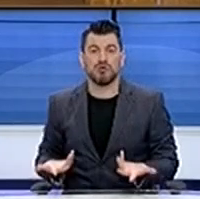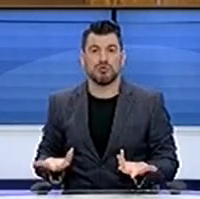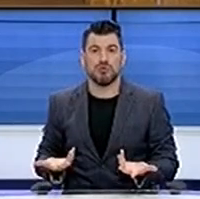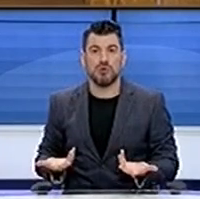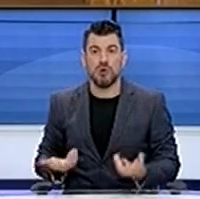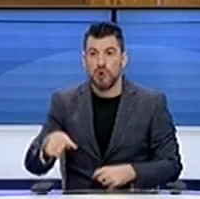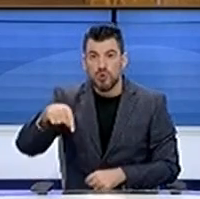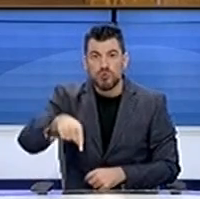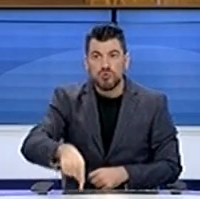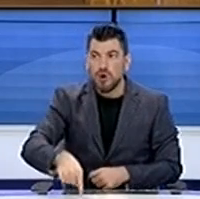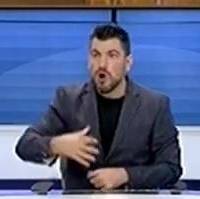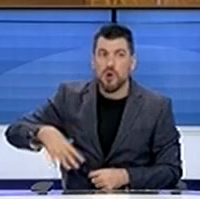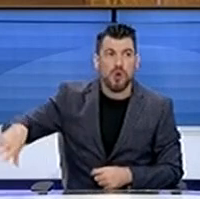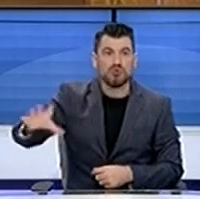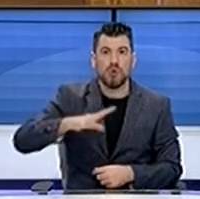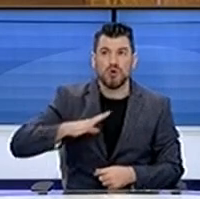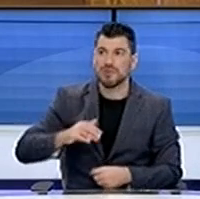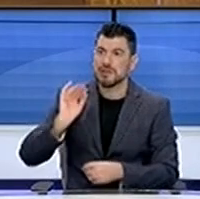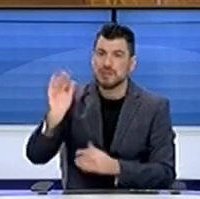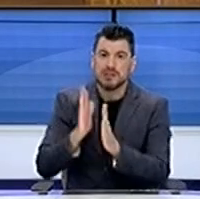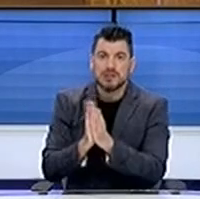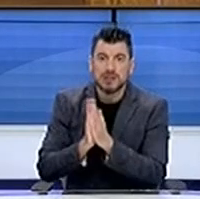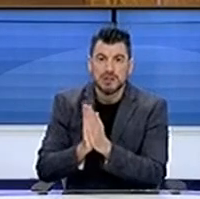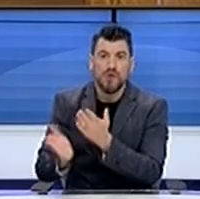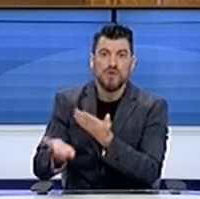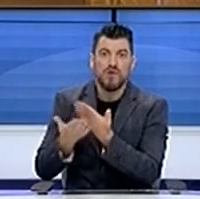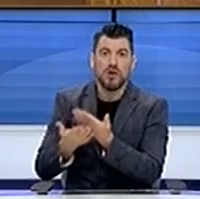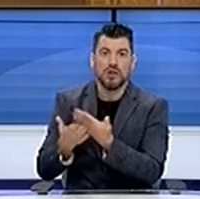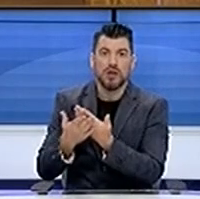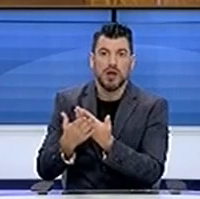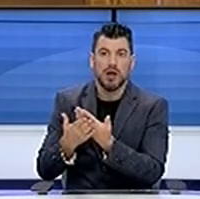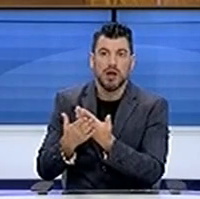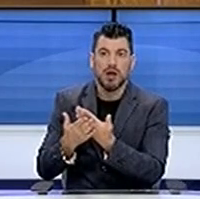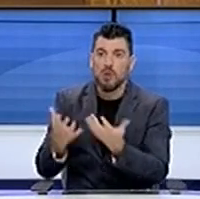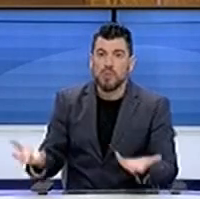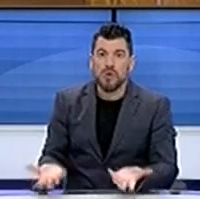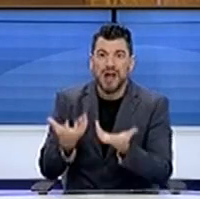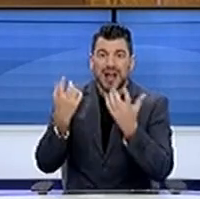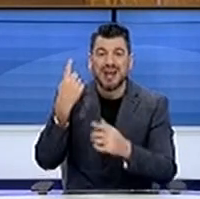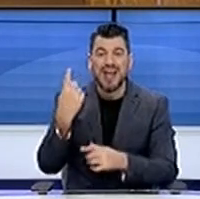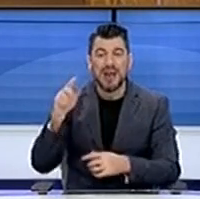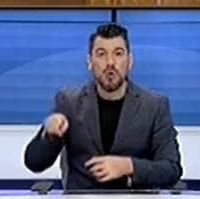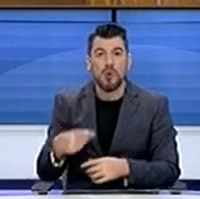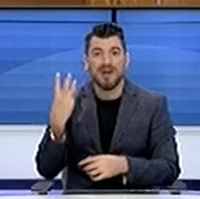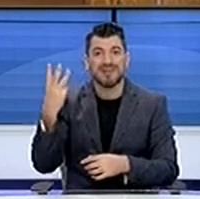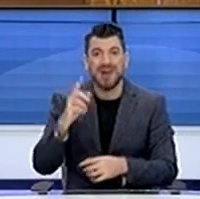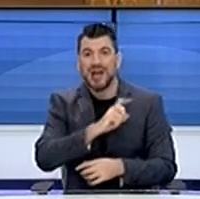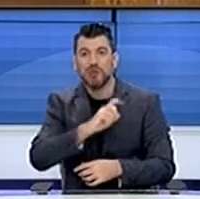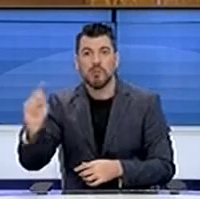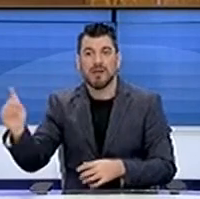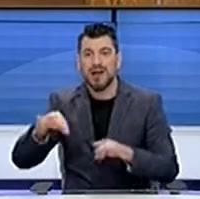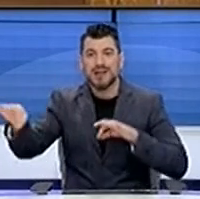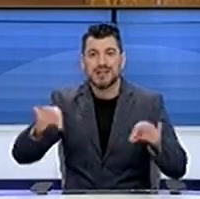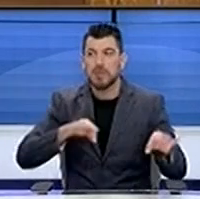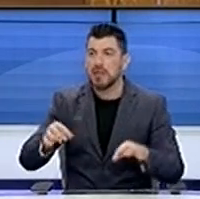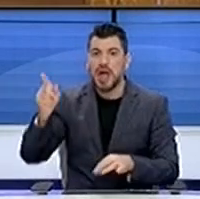για βοήθεια, όταν γινόντουσαν στάχτη 1,3 εκατομμύρια στρέμματα? Πού